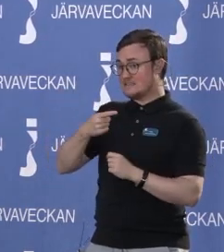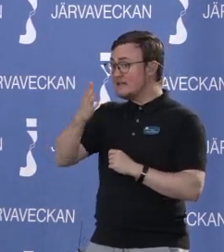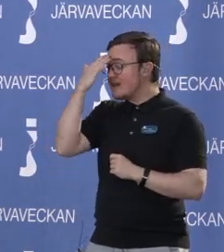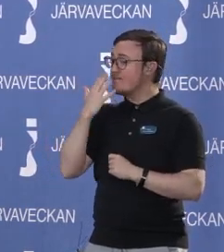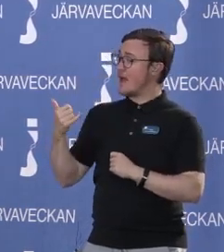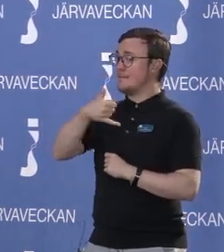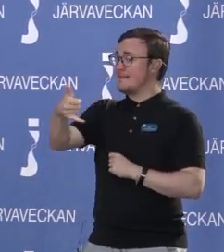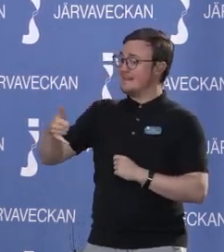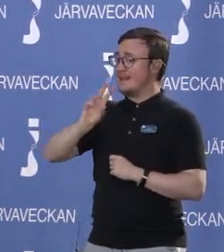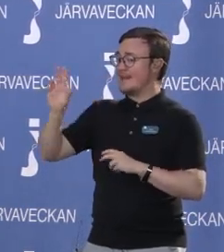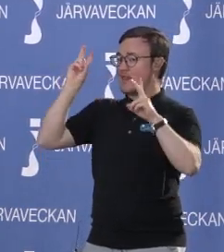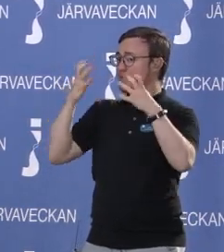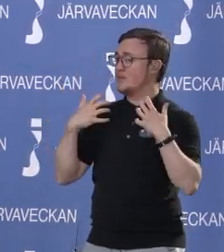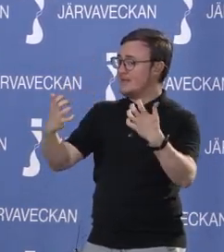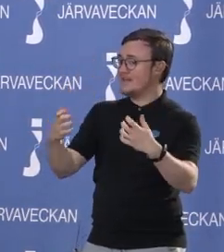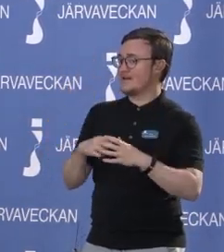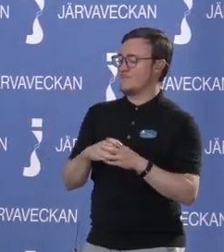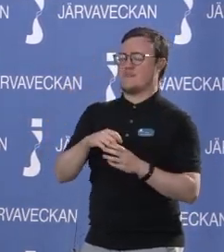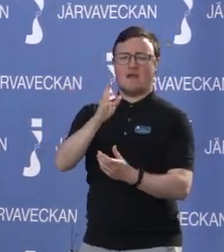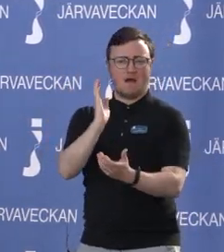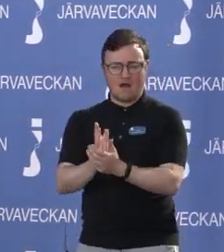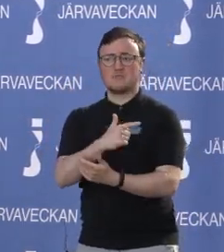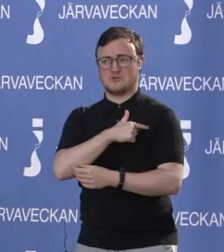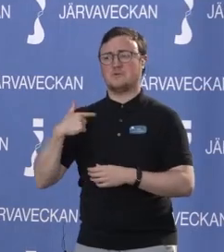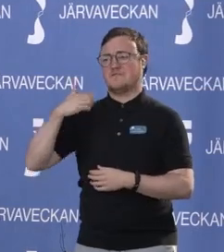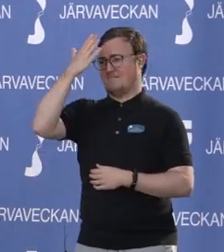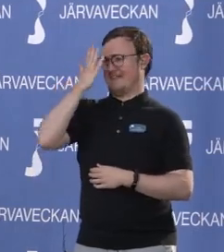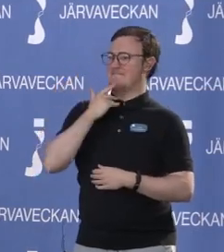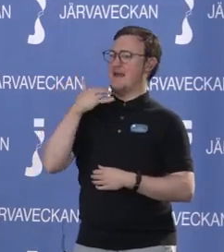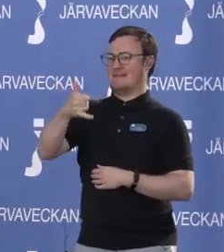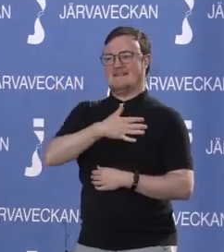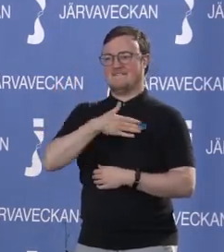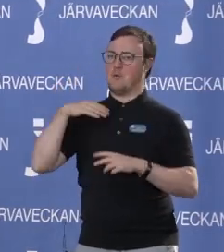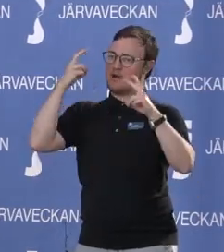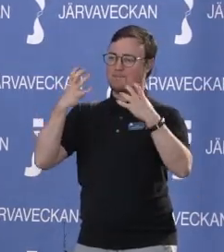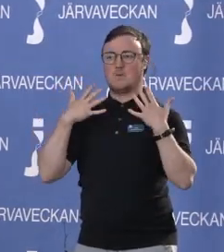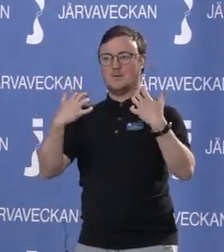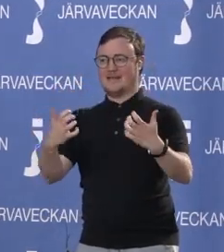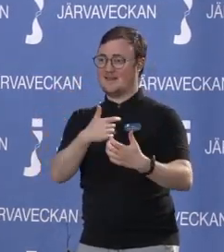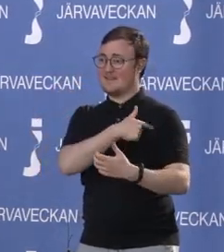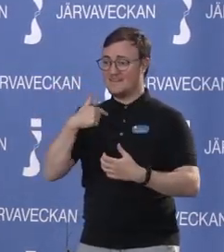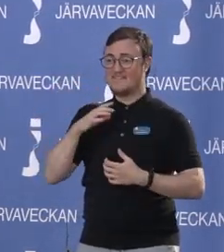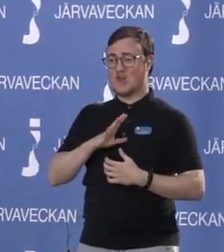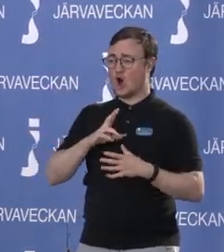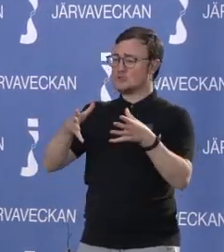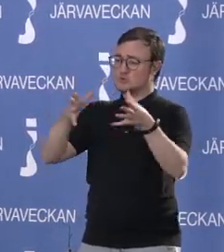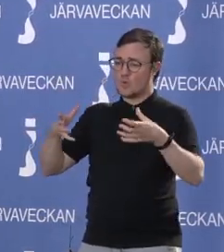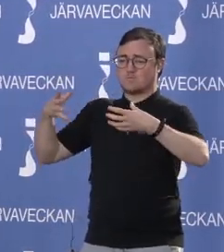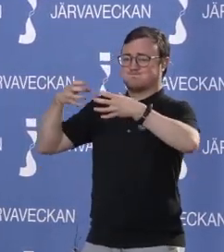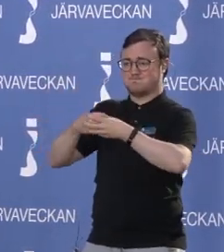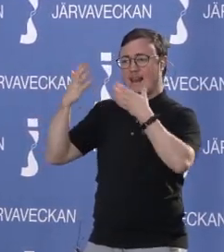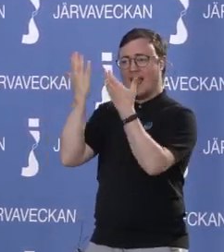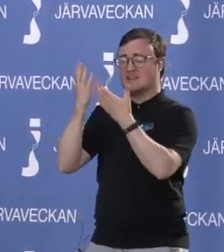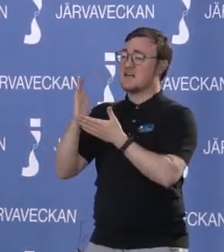är? Vi har absolut koll på vilken vår publik är. Vi har ju en stor publik,